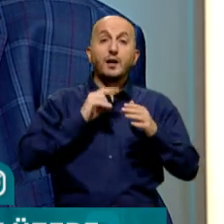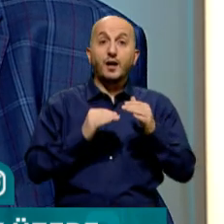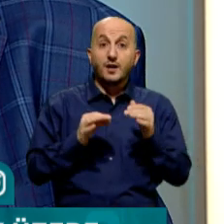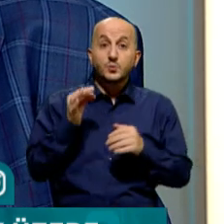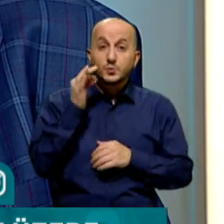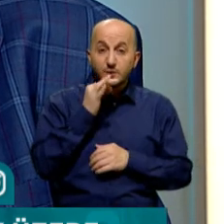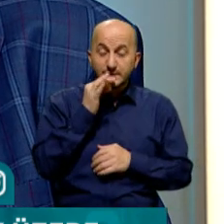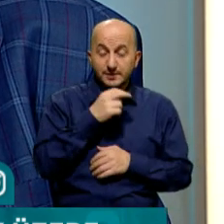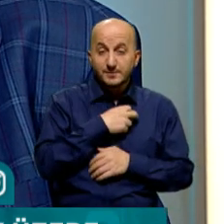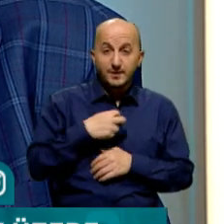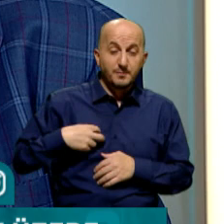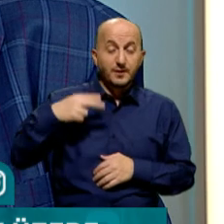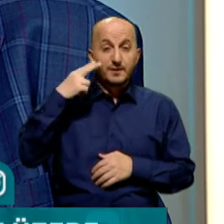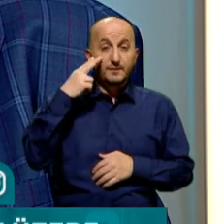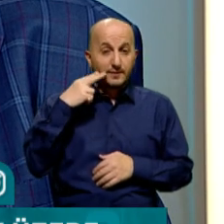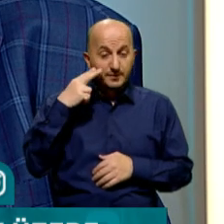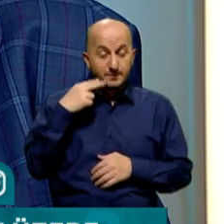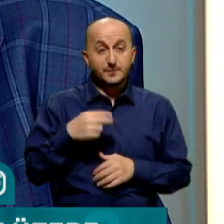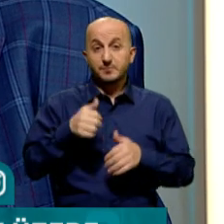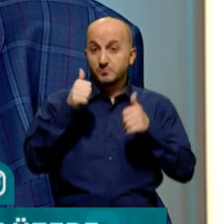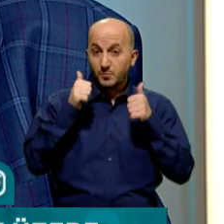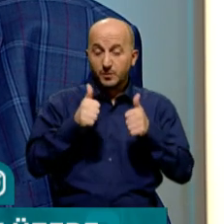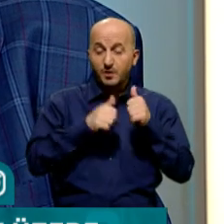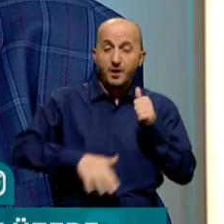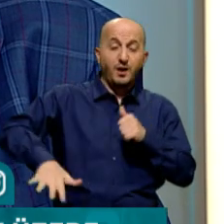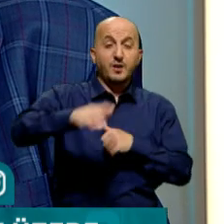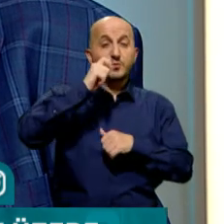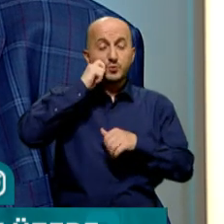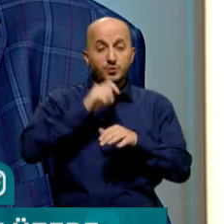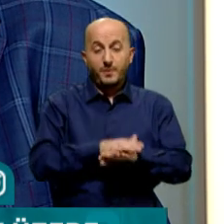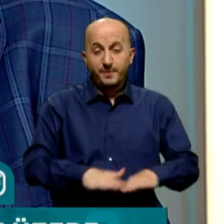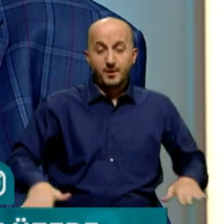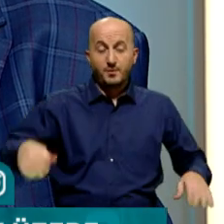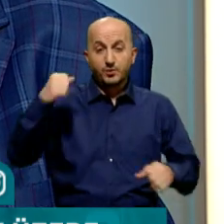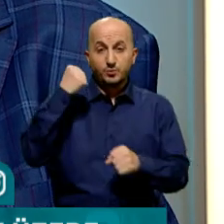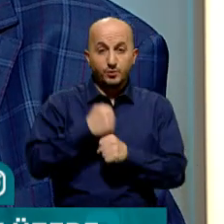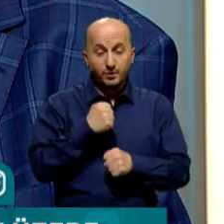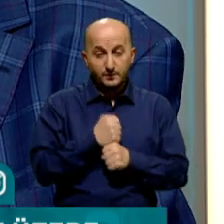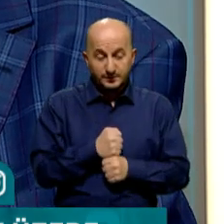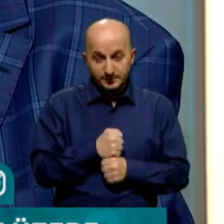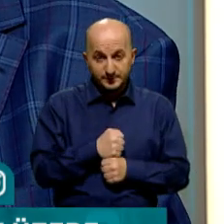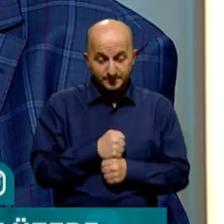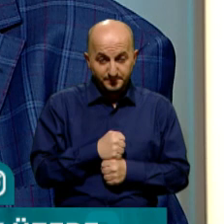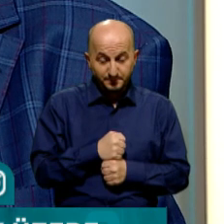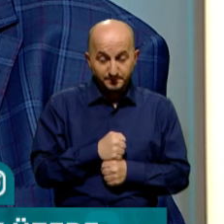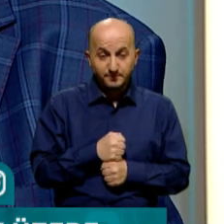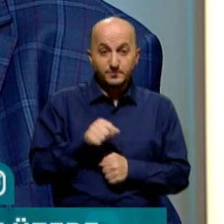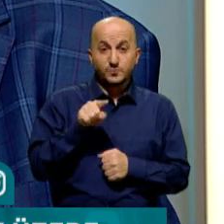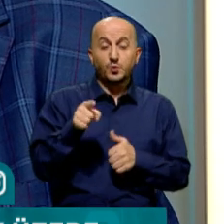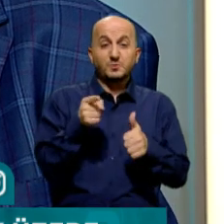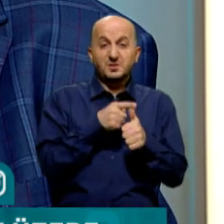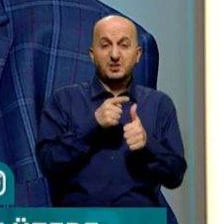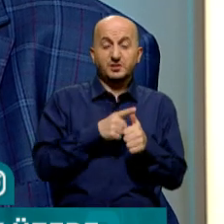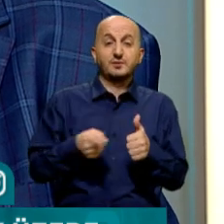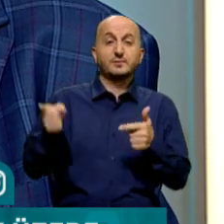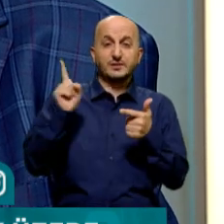Peygamber aleyhissalatü vesselam methetmek her Müslümanın temel görevidir. Külli bir kuralın altına girer. Bu birincisi. İkincisi,